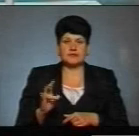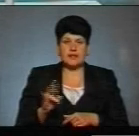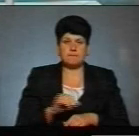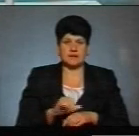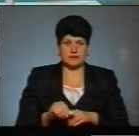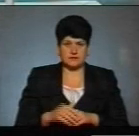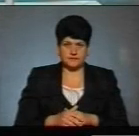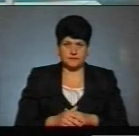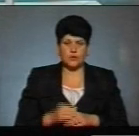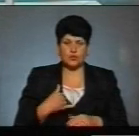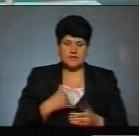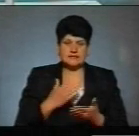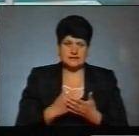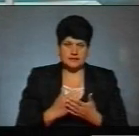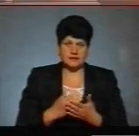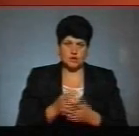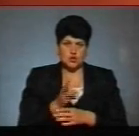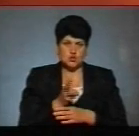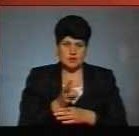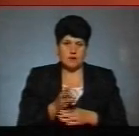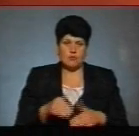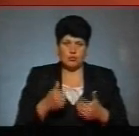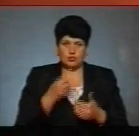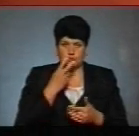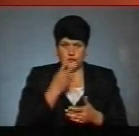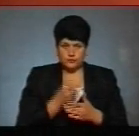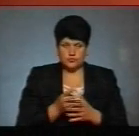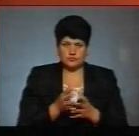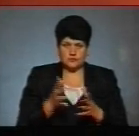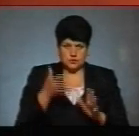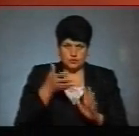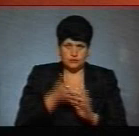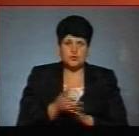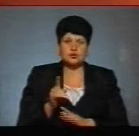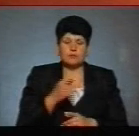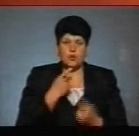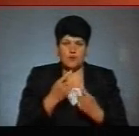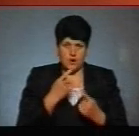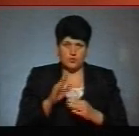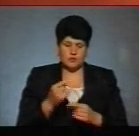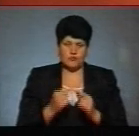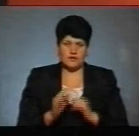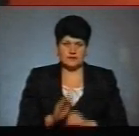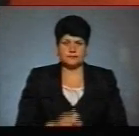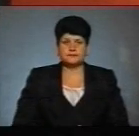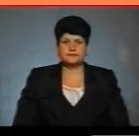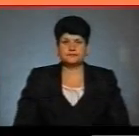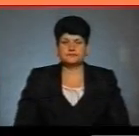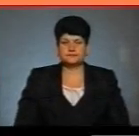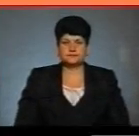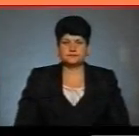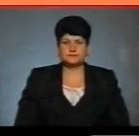митниці. Ну, у нас є сюжет, я пропоную зараз переглянути, щоб наші глядачі більш розуміли, про що ми говоримо, і тоді ми повернемося в студію.